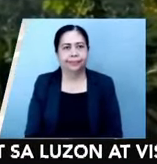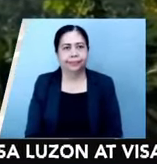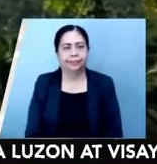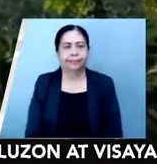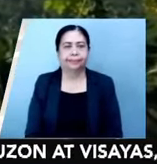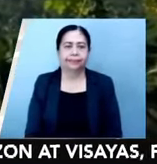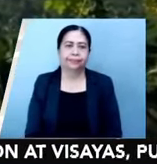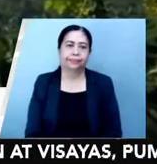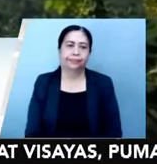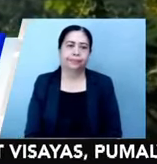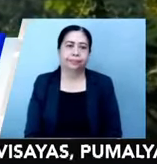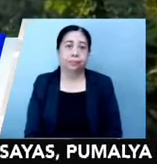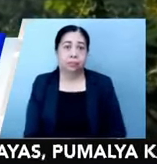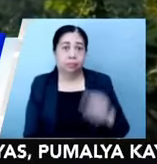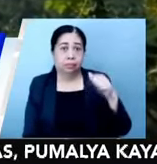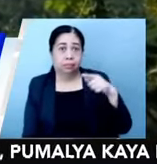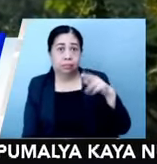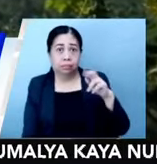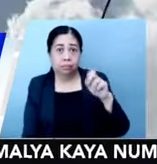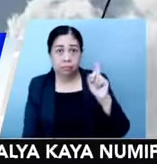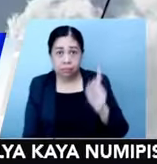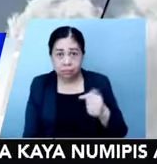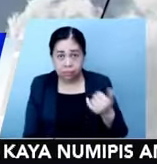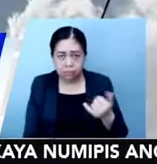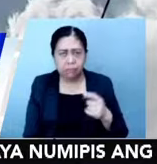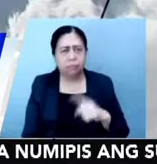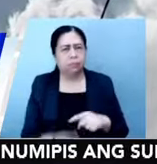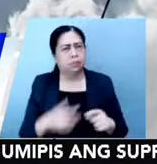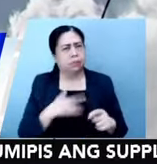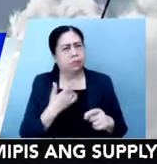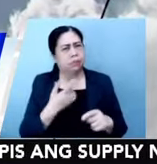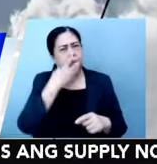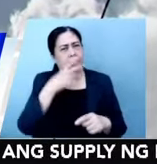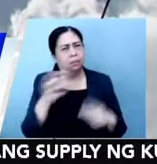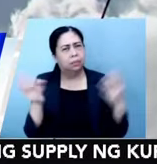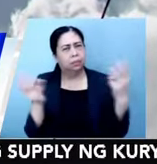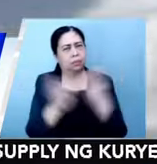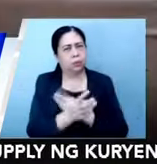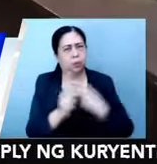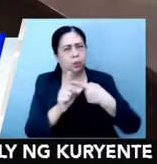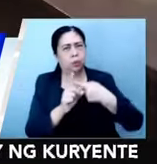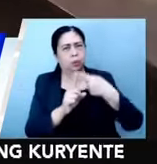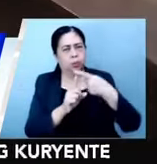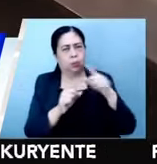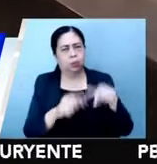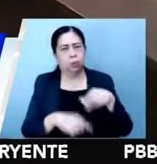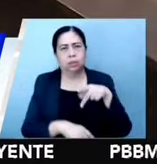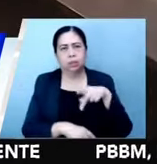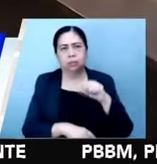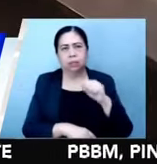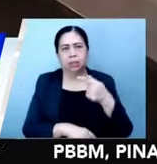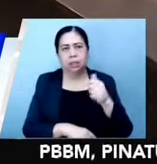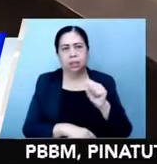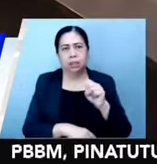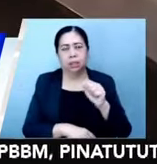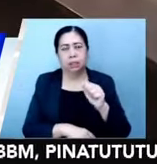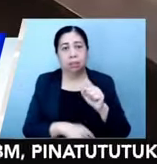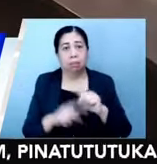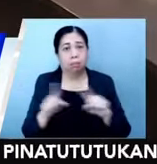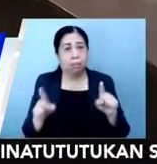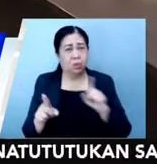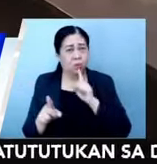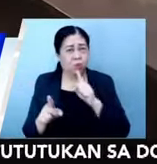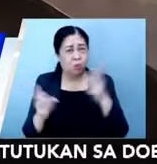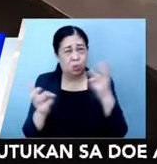Abril pa lang pero nahigitan na ng ilang lugar sa bansa ang extreme temperature forecast ng PAGASA. Sa Mayo pa ang kasagsagan ng tag-init